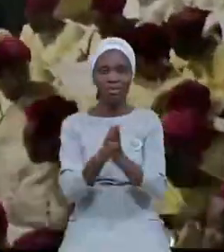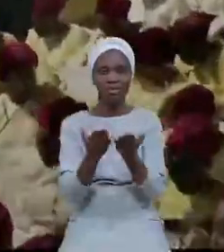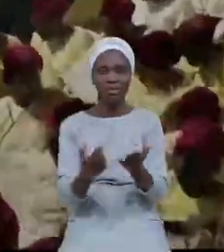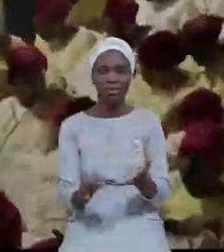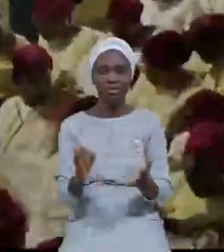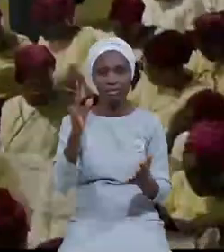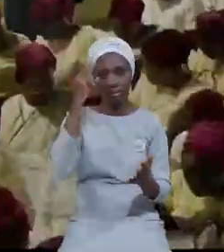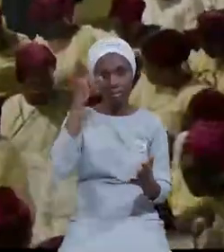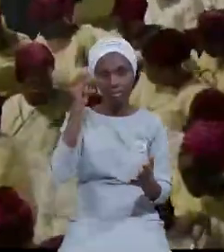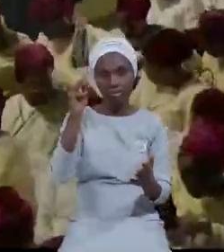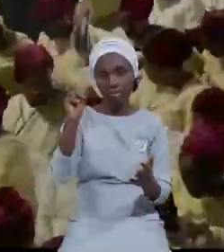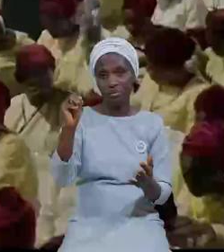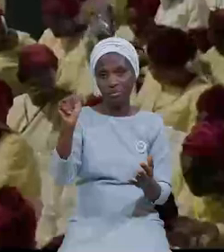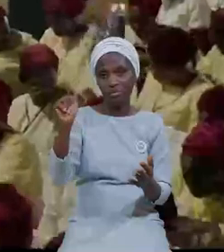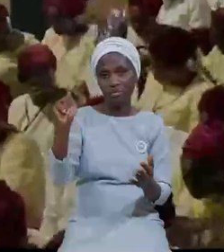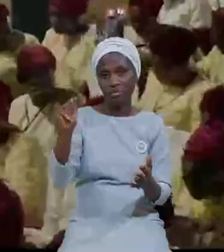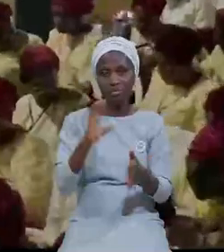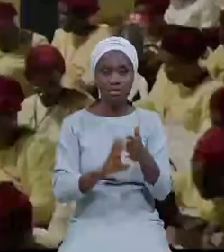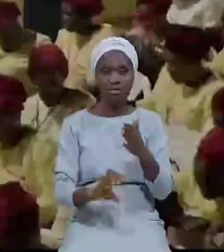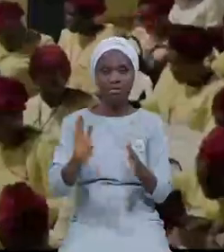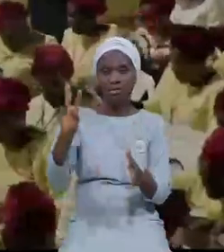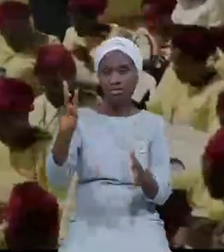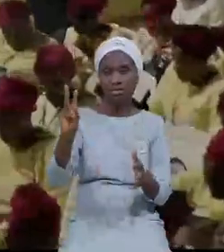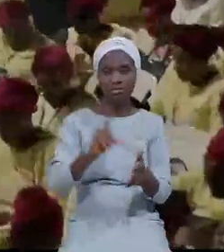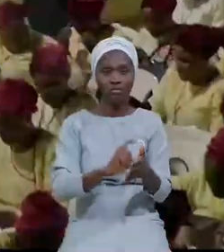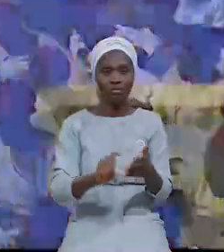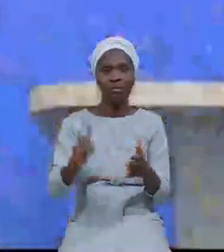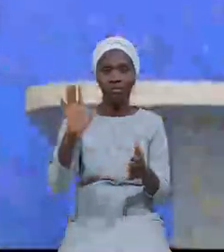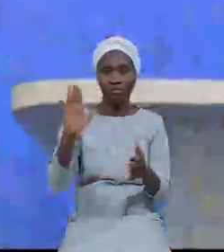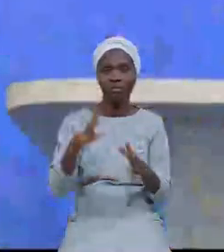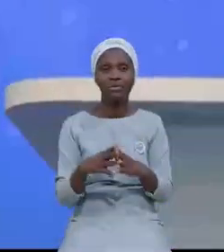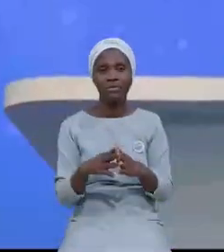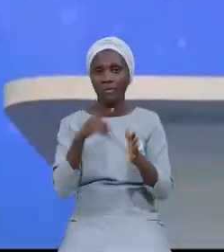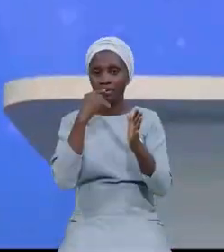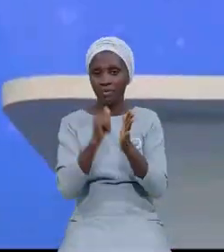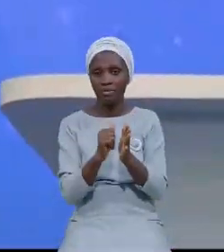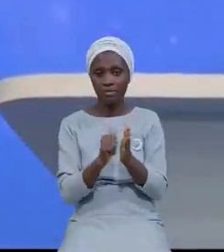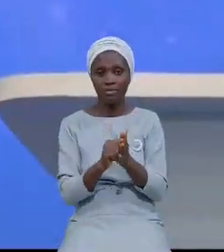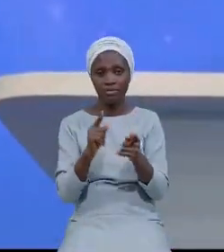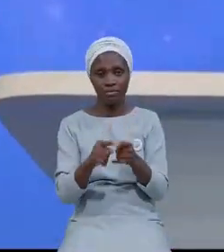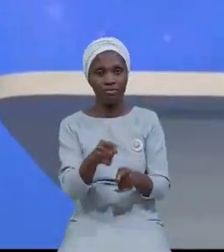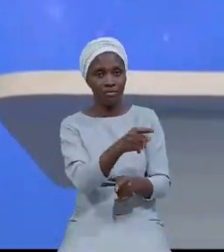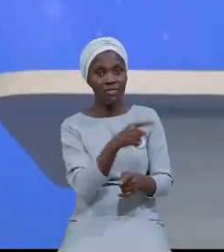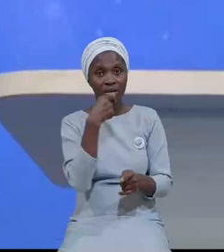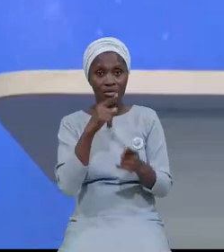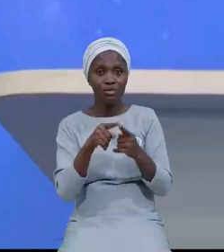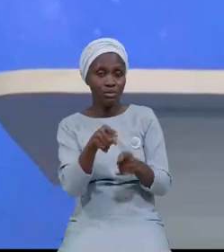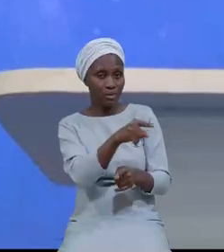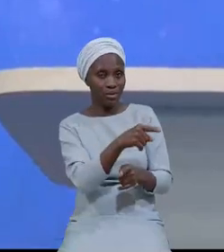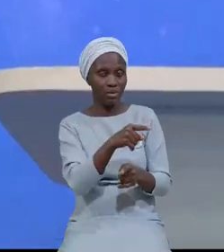Jésus je lis Matthieu 16 verset 15 Matthieu